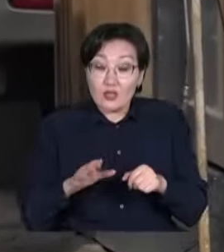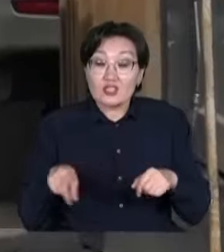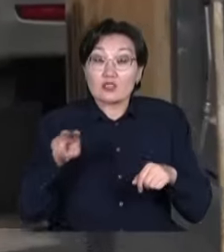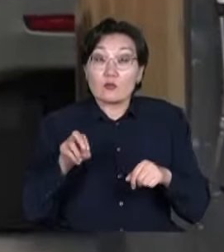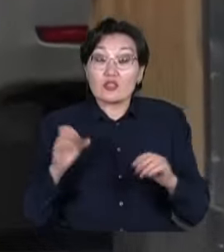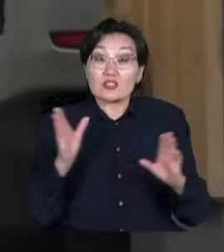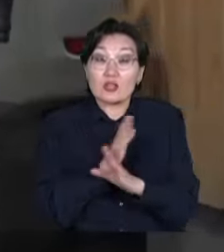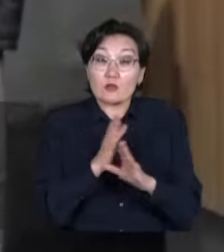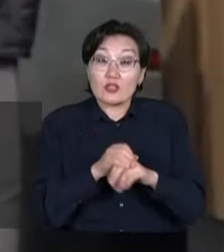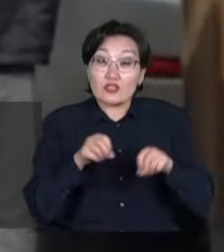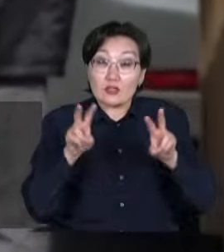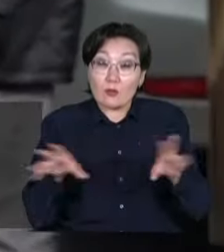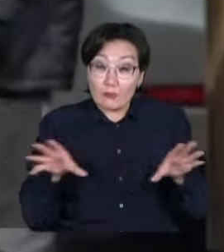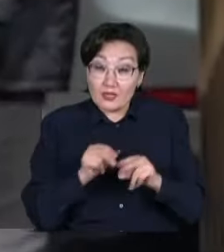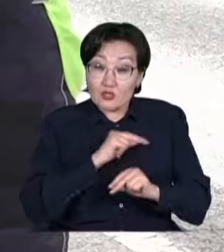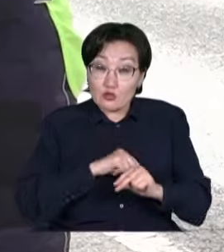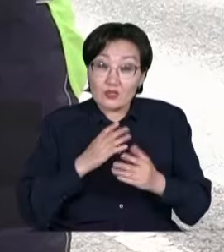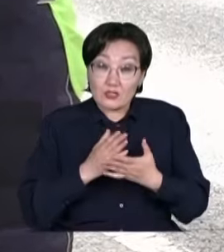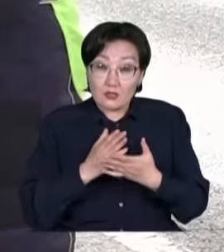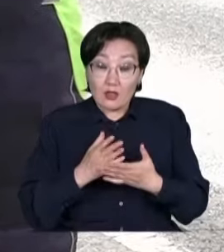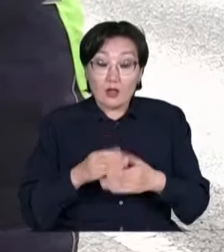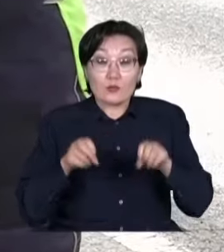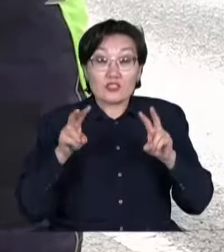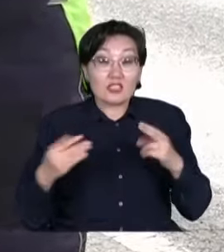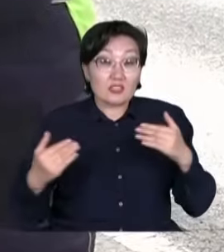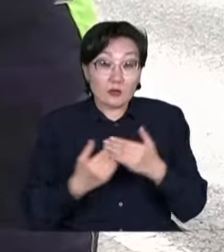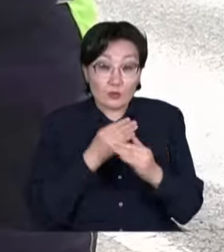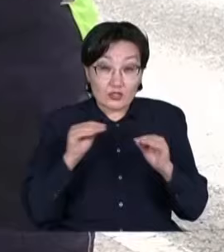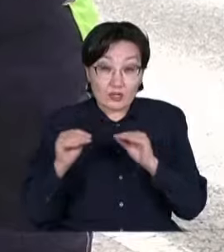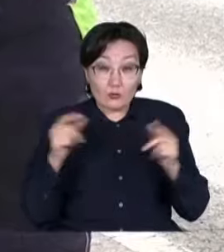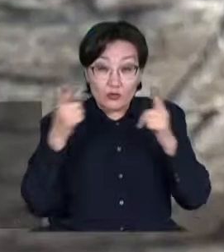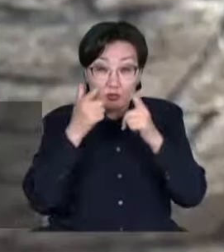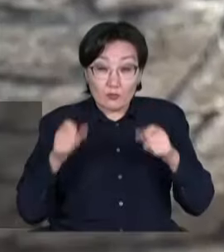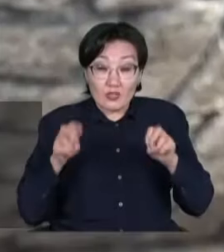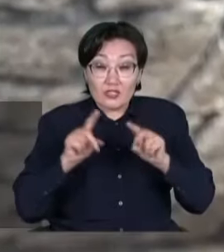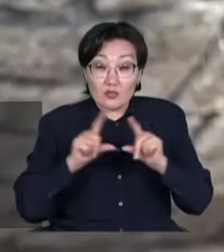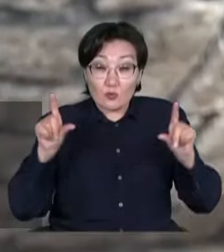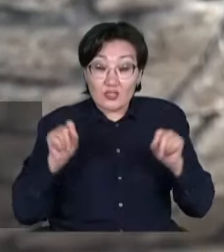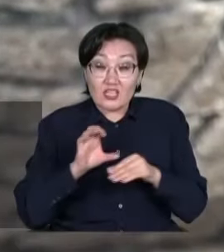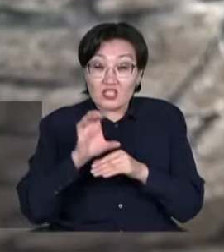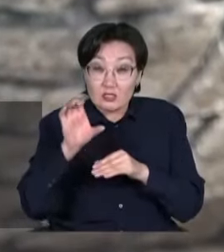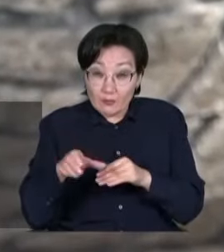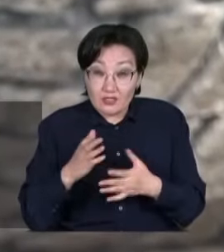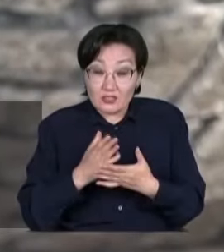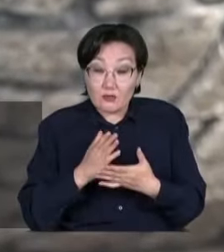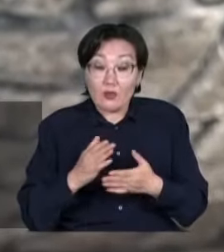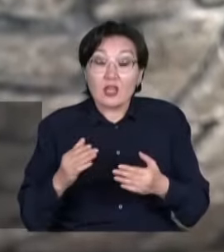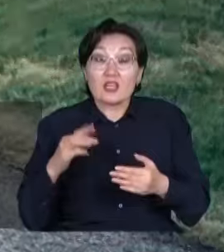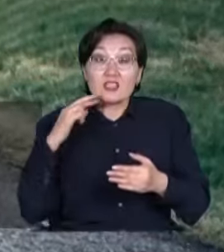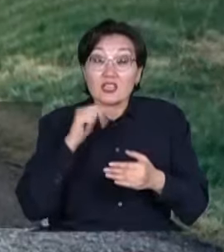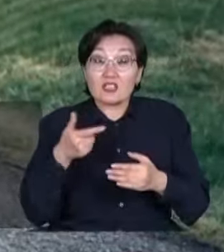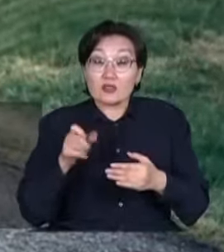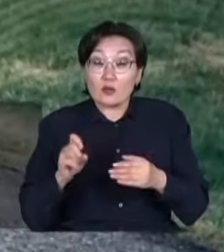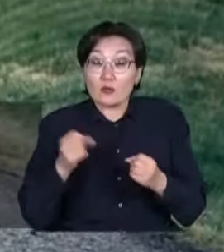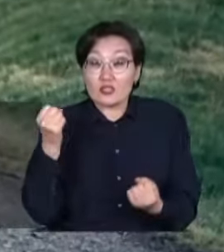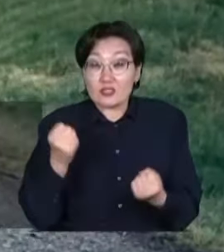сондай-ақ эколог мамандар да бірлесе жұмыс істейді. Ал мамандар жаңа құрылғылардың ақпараты құзырлы мекемелерге жіберіліп отырса, зиянды газ шығаратын